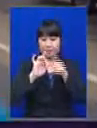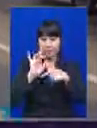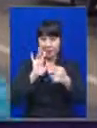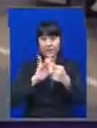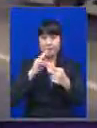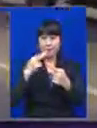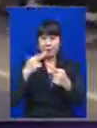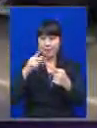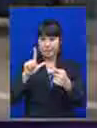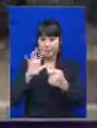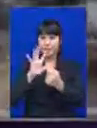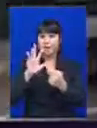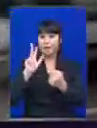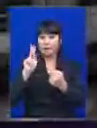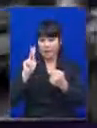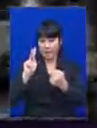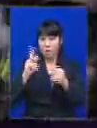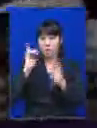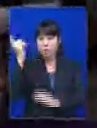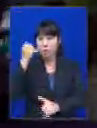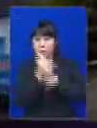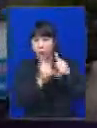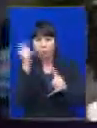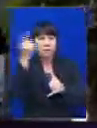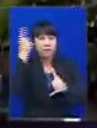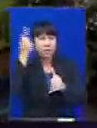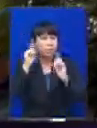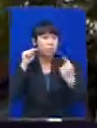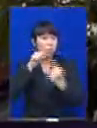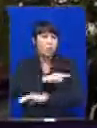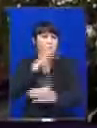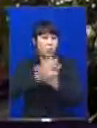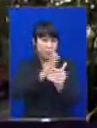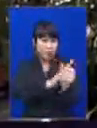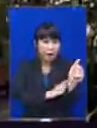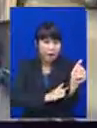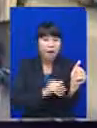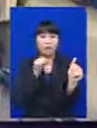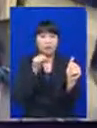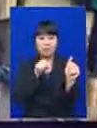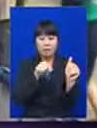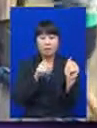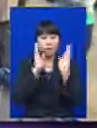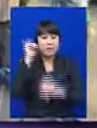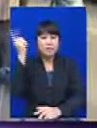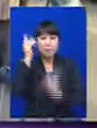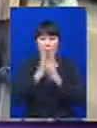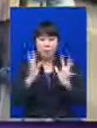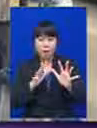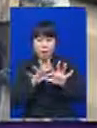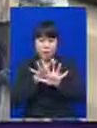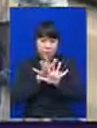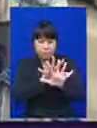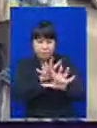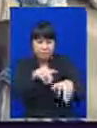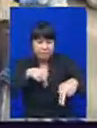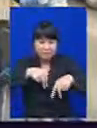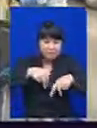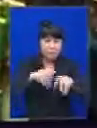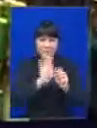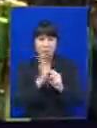ยมไปเที่ยวกันมากในช่วงวันหยุดยาวนักท่องเที่ยวจะเยอะมากแบบไม่มีที่จะเดินหรือซื้อสินค้